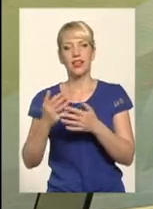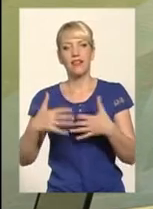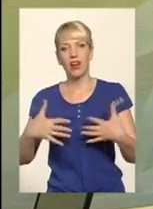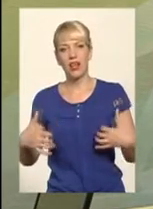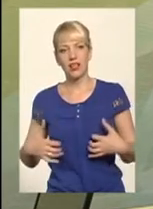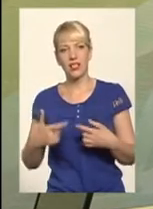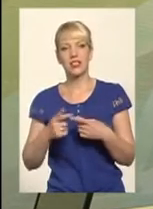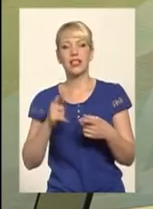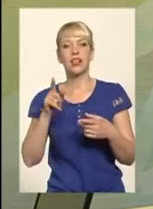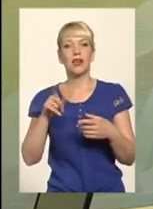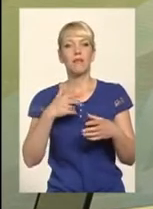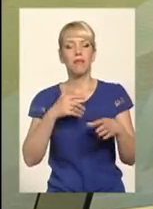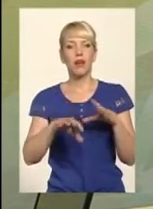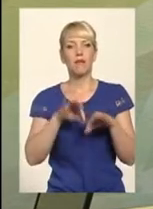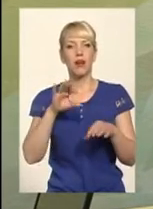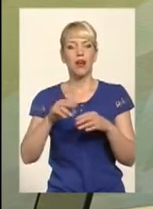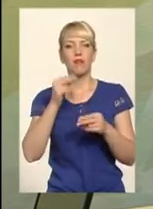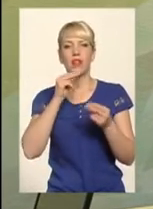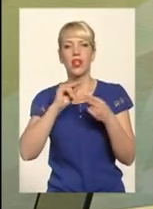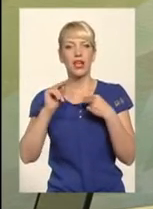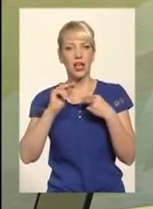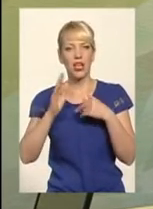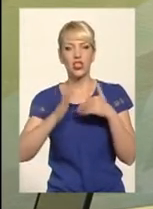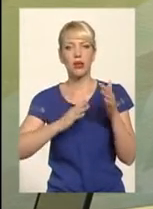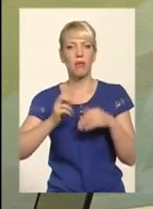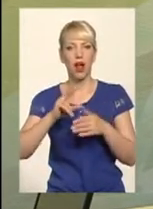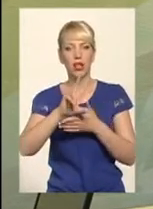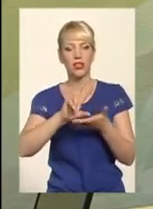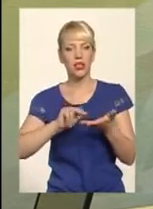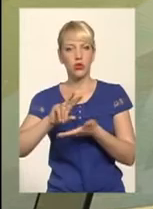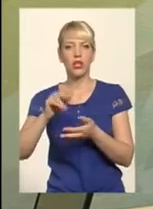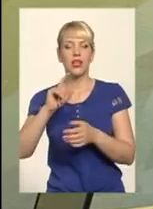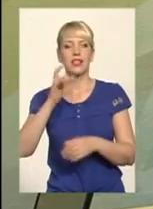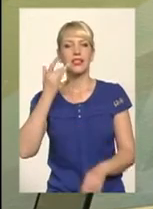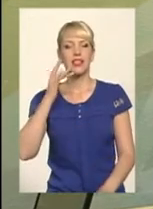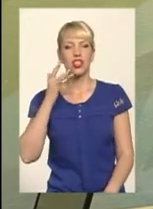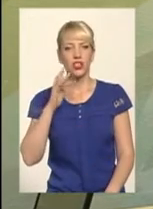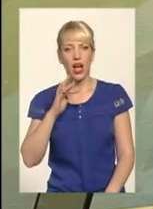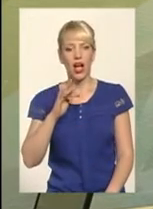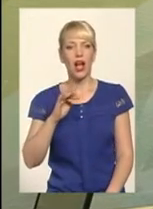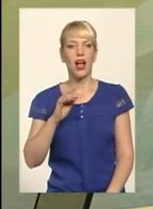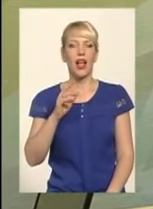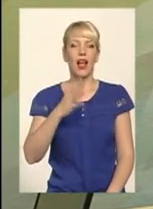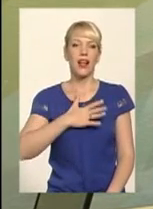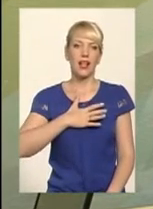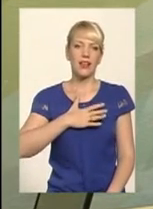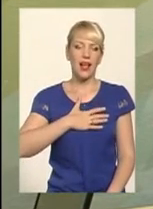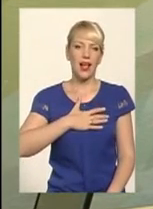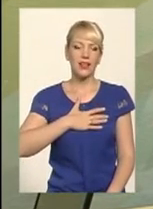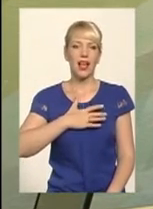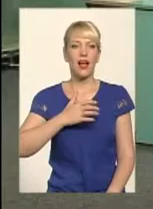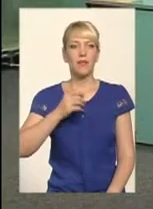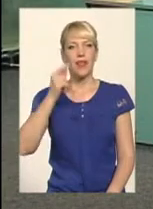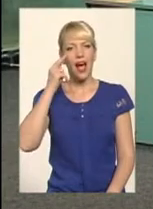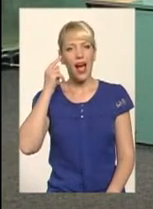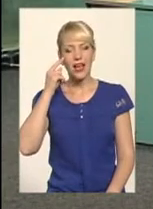найкращі світові практики там, з США, з Ізраїлю, з Канади, з Європи. І так складається,